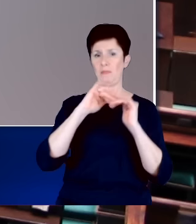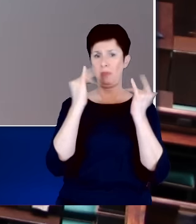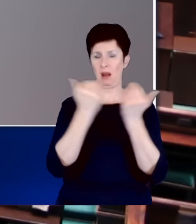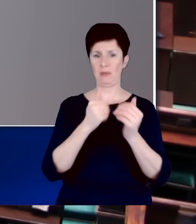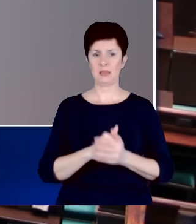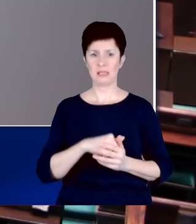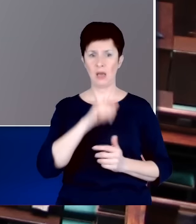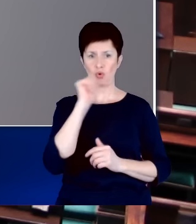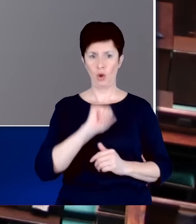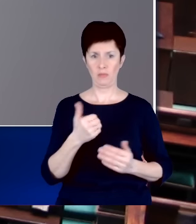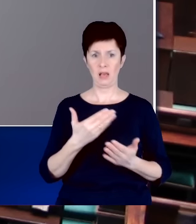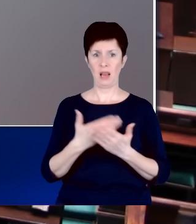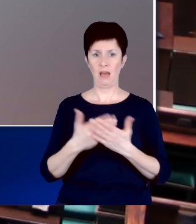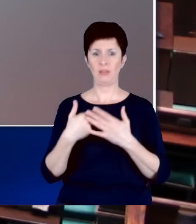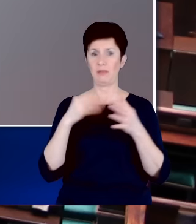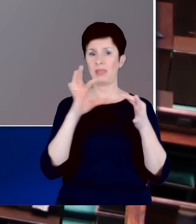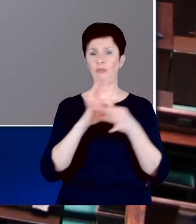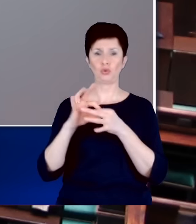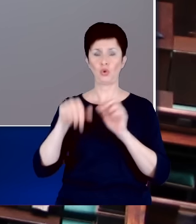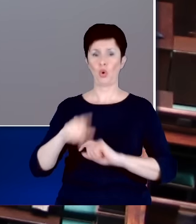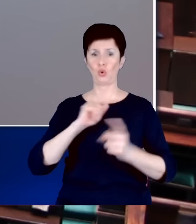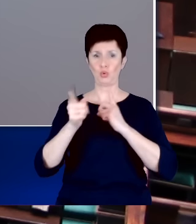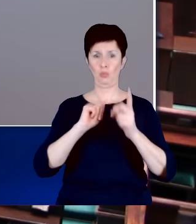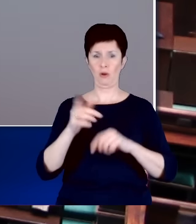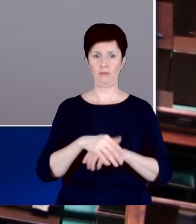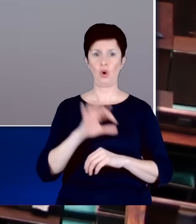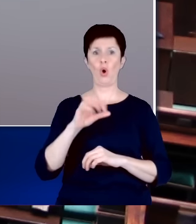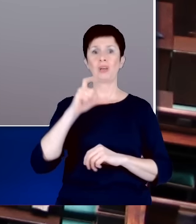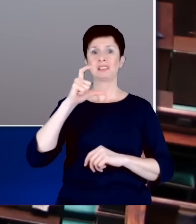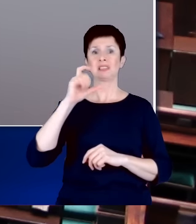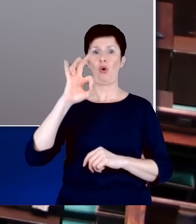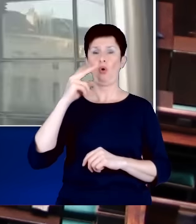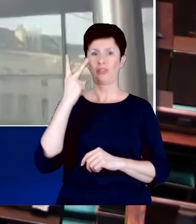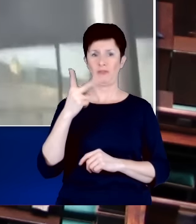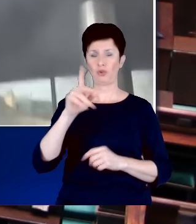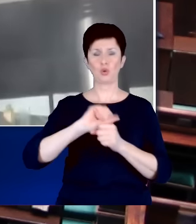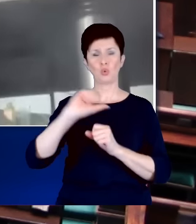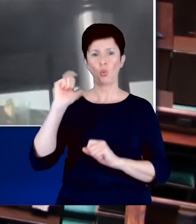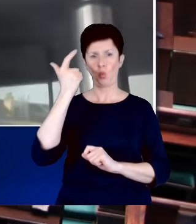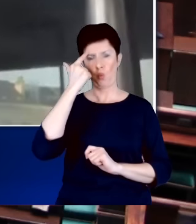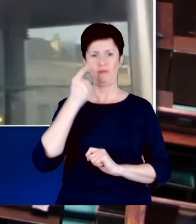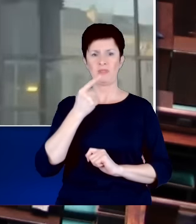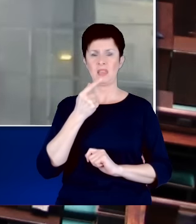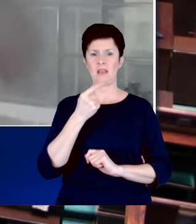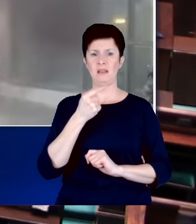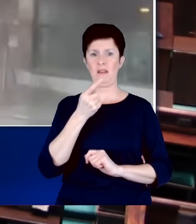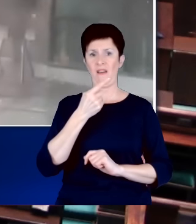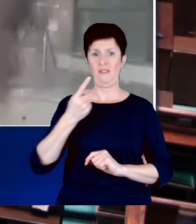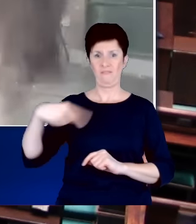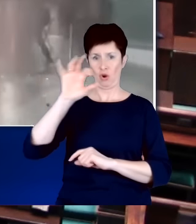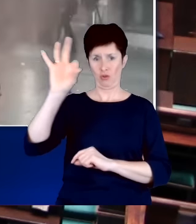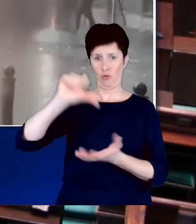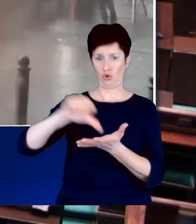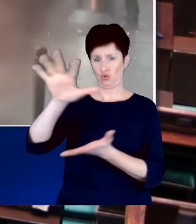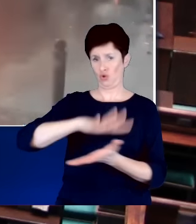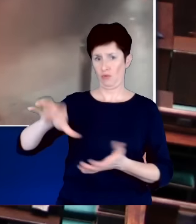rozmowy merytorycznej, panie pośle, jeżeli chodzi o dwutlenek węgla, to jest główny zarzut, kiedy wy mówicie, bo to wasze środowisko, także